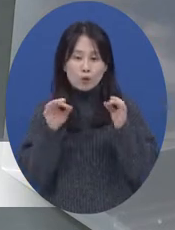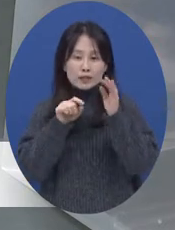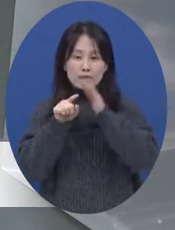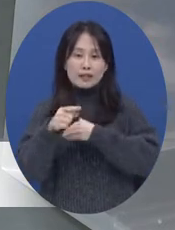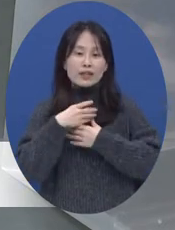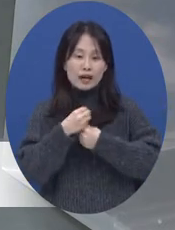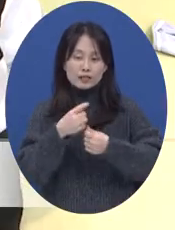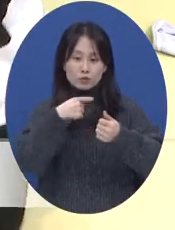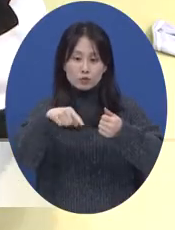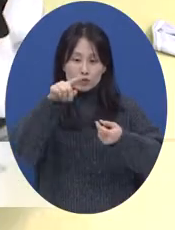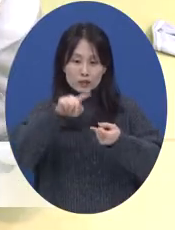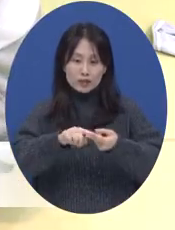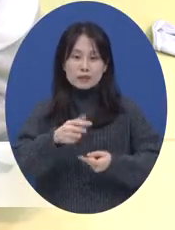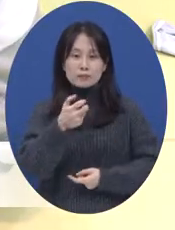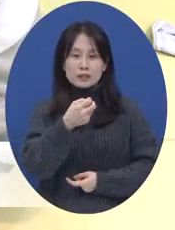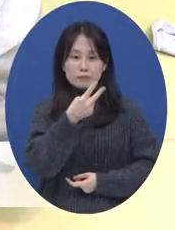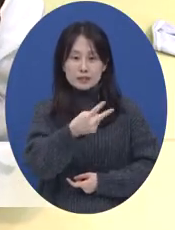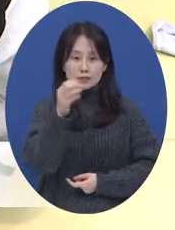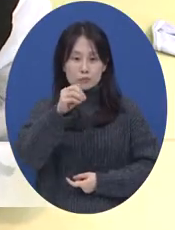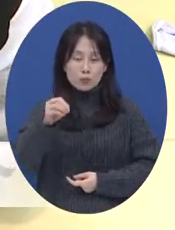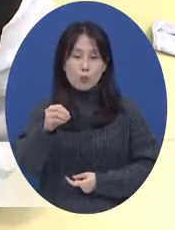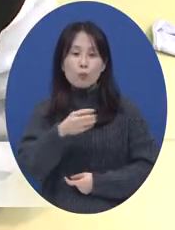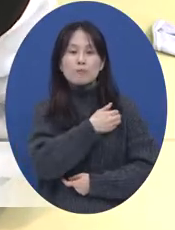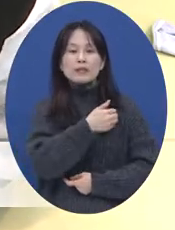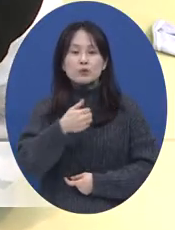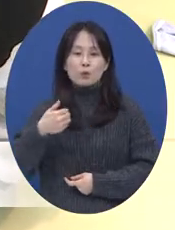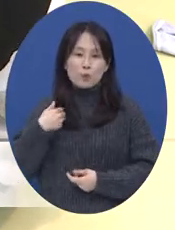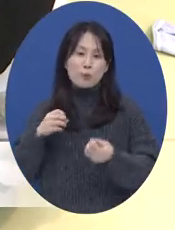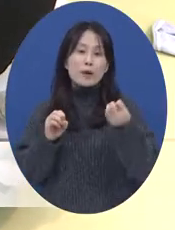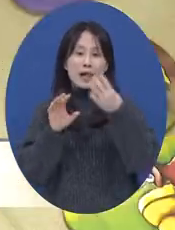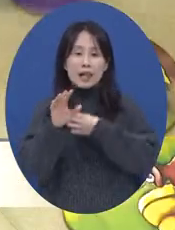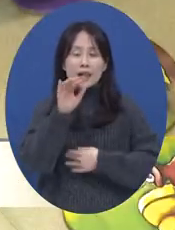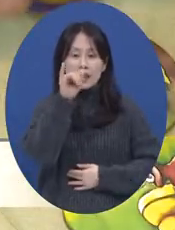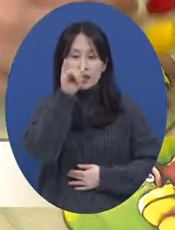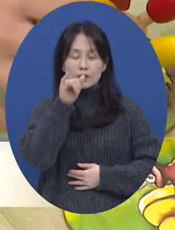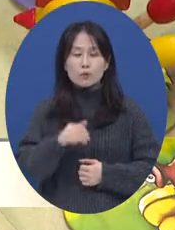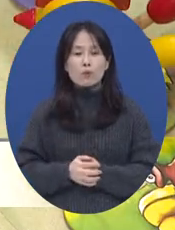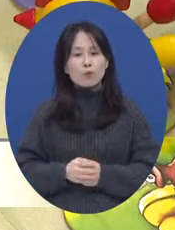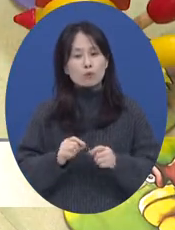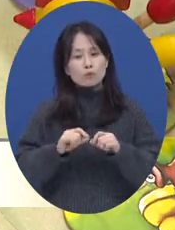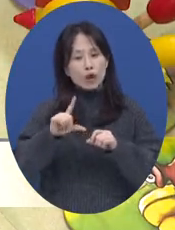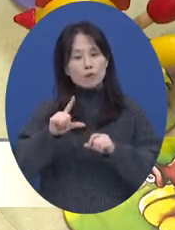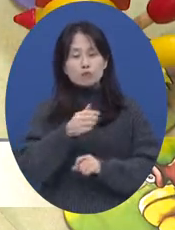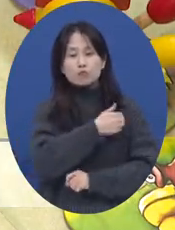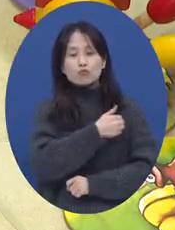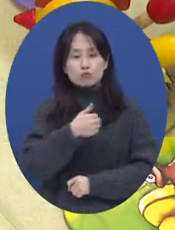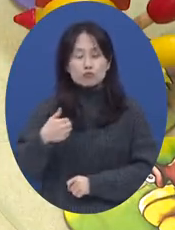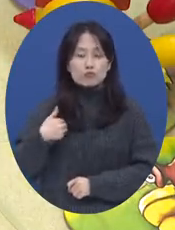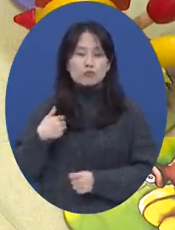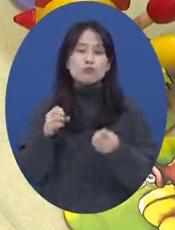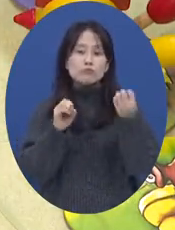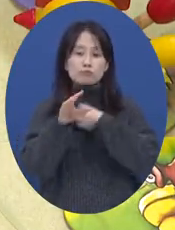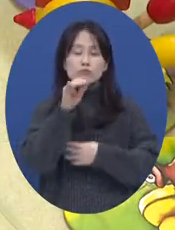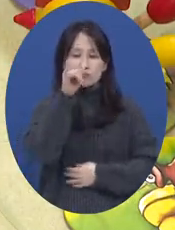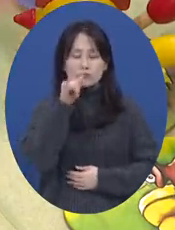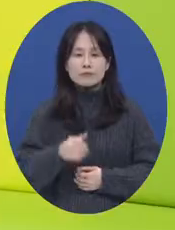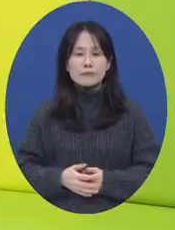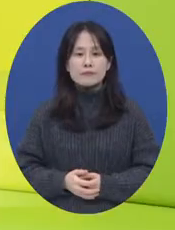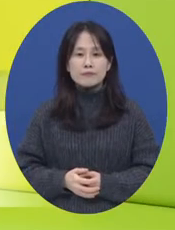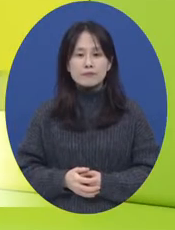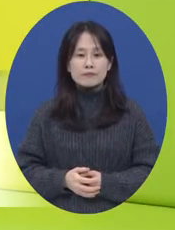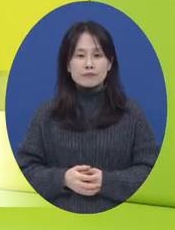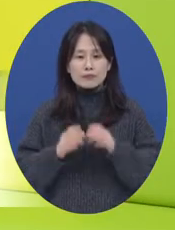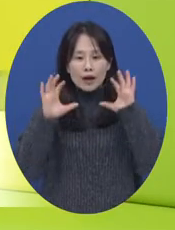안전교육의 대해선 82% 가 만족한다 고 응답하는 등 대체로 긍정적인 반응이 나타 났습니다 2